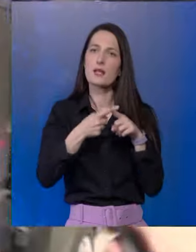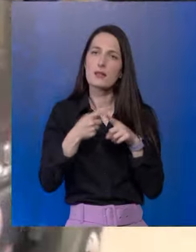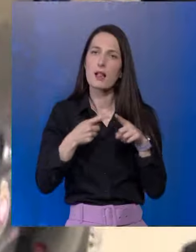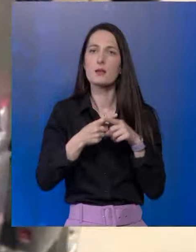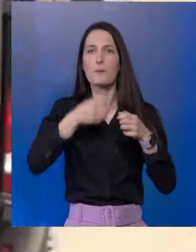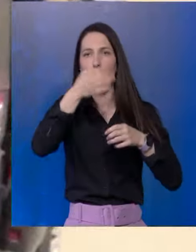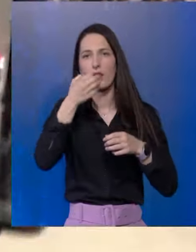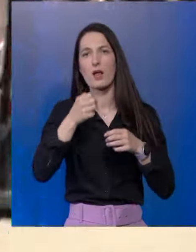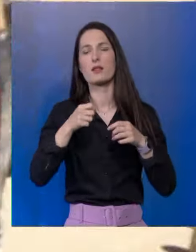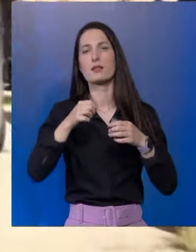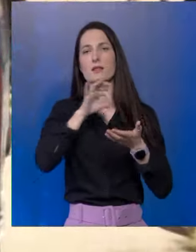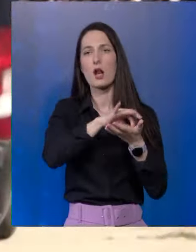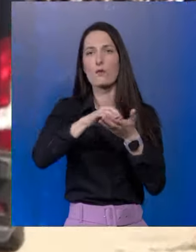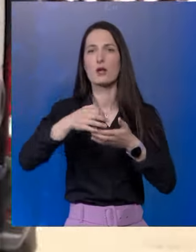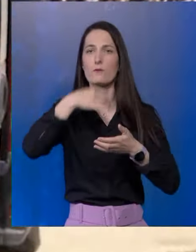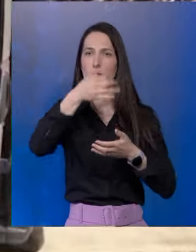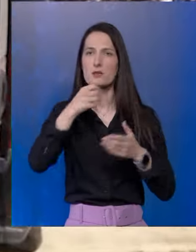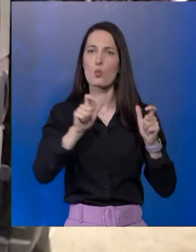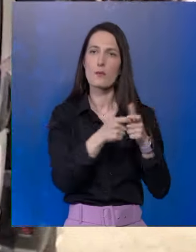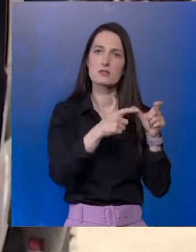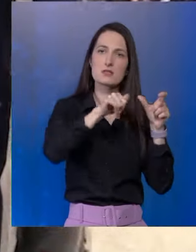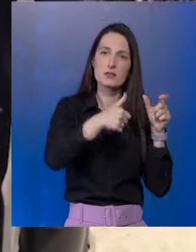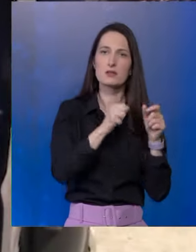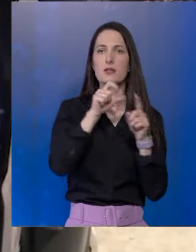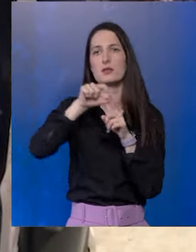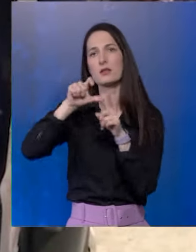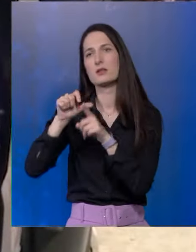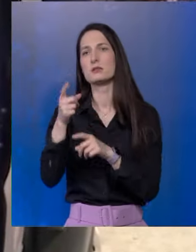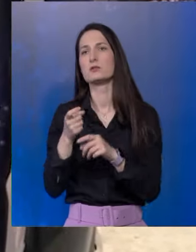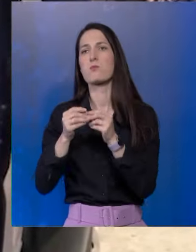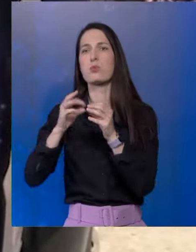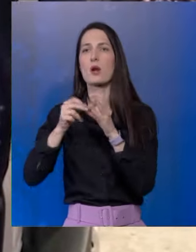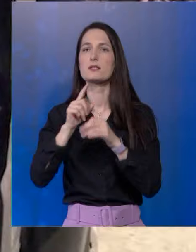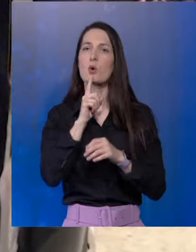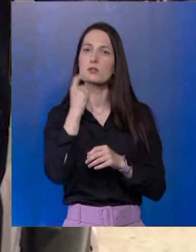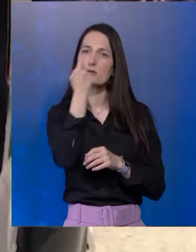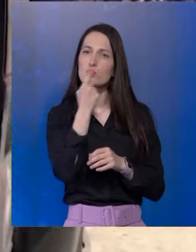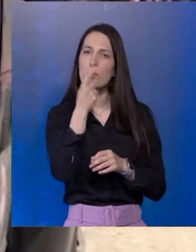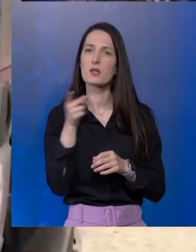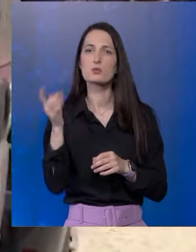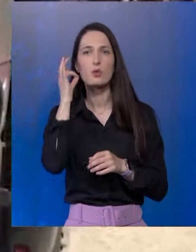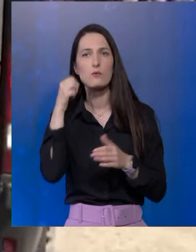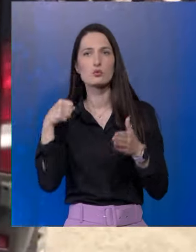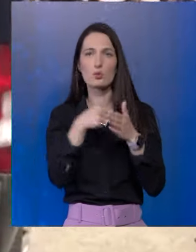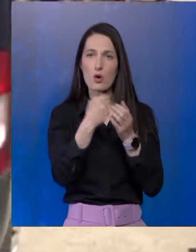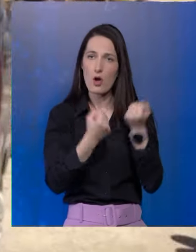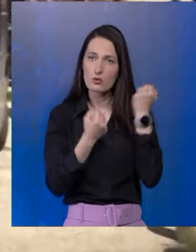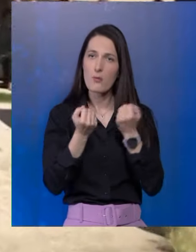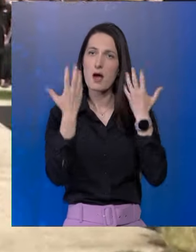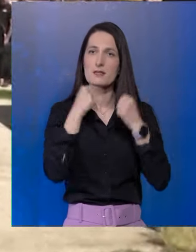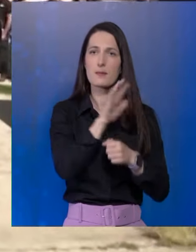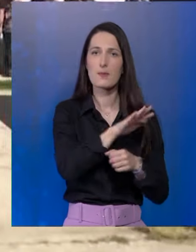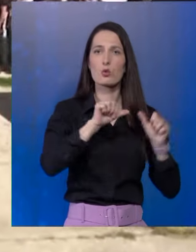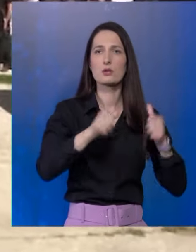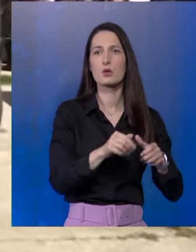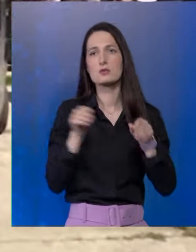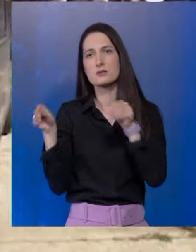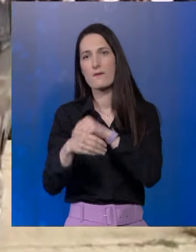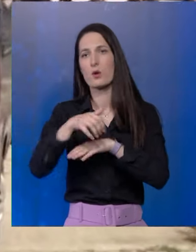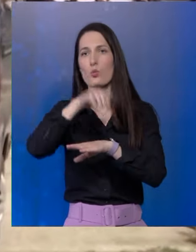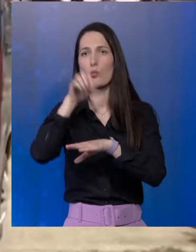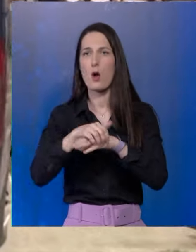uhapsila S.J. i D.D. iz Bora, za koje se sumnja da su djevojčicu udarili automobilom, a zatim njeno tijelo stavili u gepek automobila